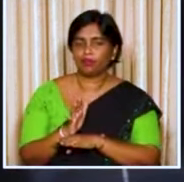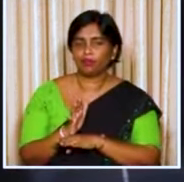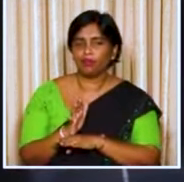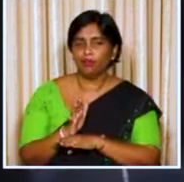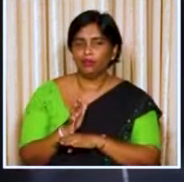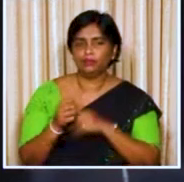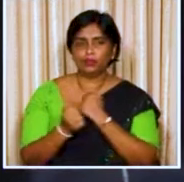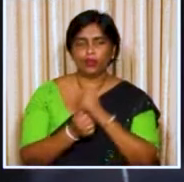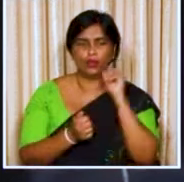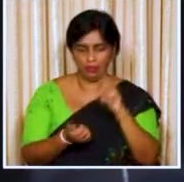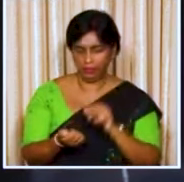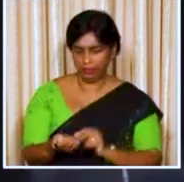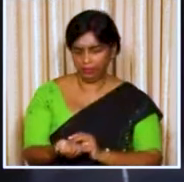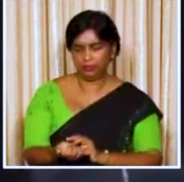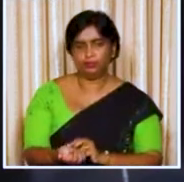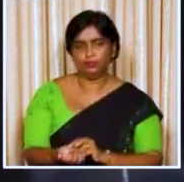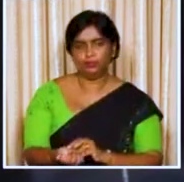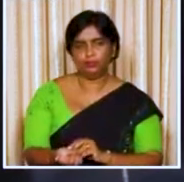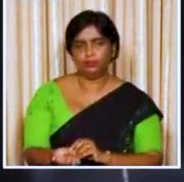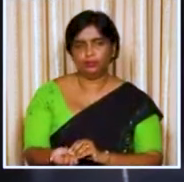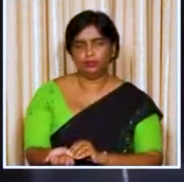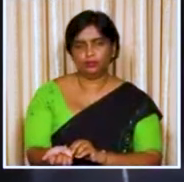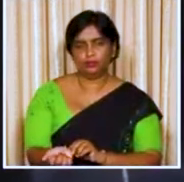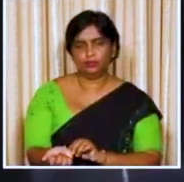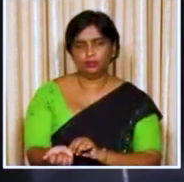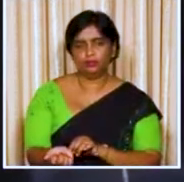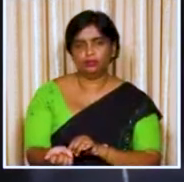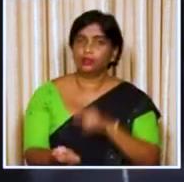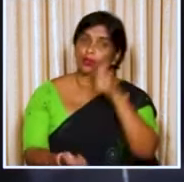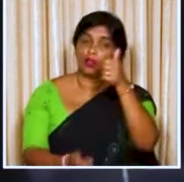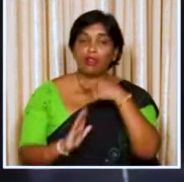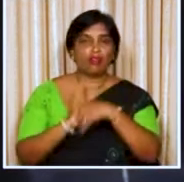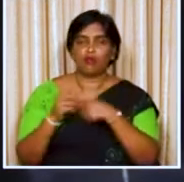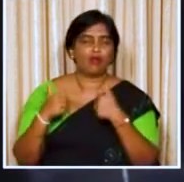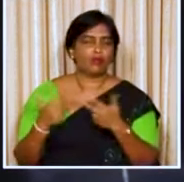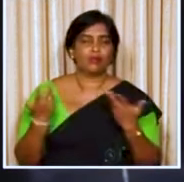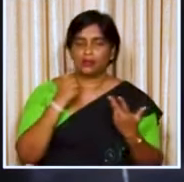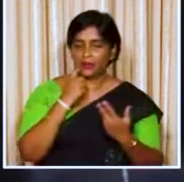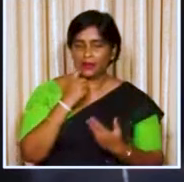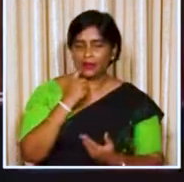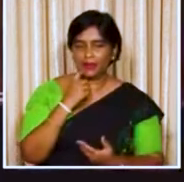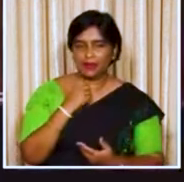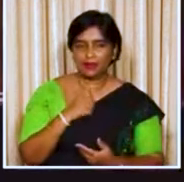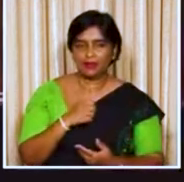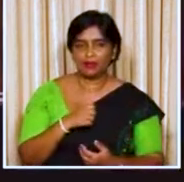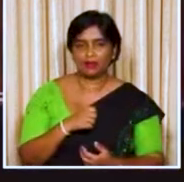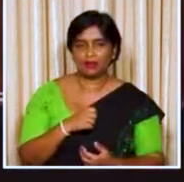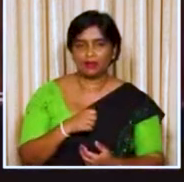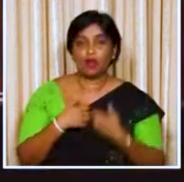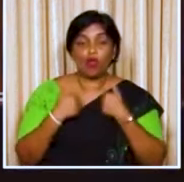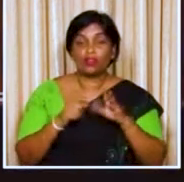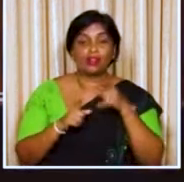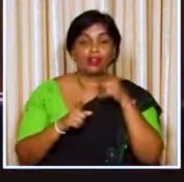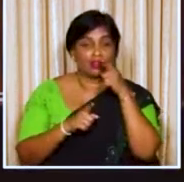කවුද පොලිස්පතිතුමාගේ හොඳයි ඉතින් මේක ඔබතුමා හොඳයි කිව්වට මේක රටට හොඳ නෑ පොලිසියට හොඳ නෑ ඔබතුමා වරද්ද ගන්න එපා මේ